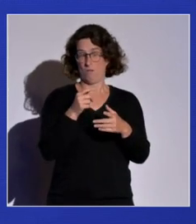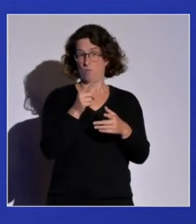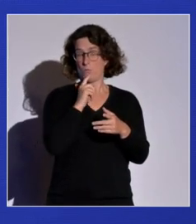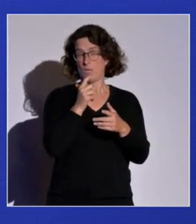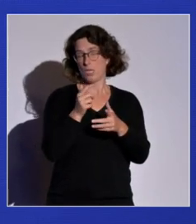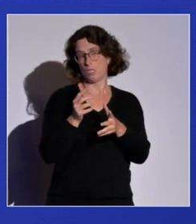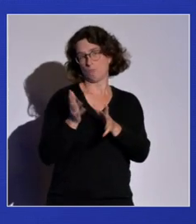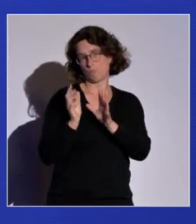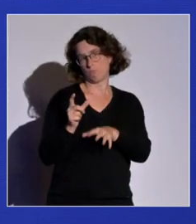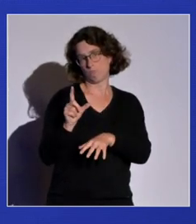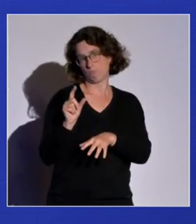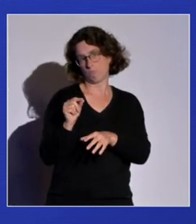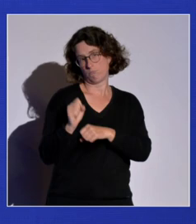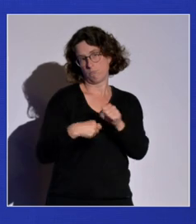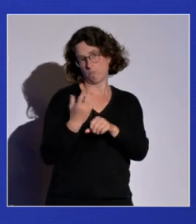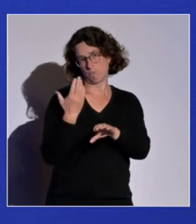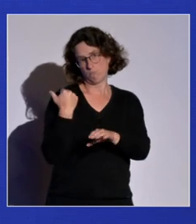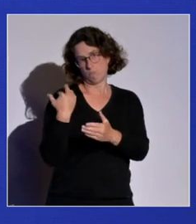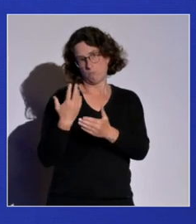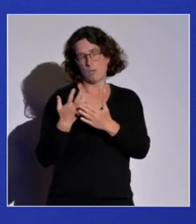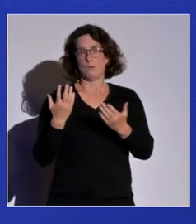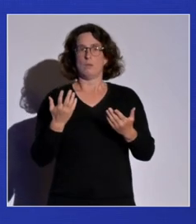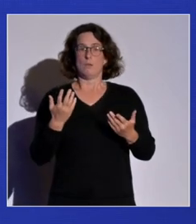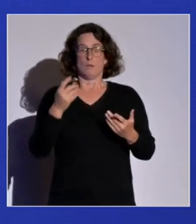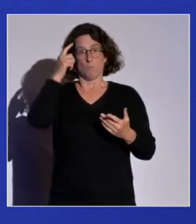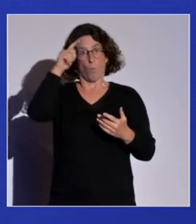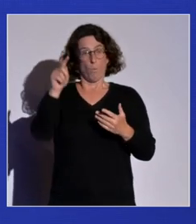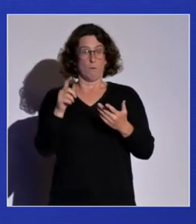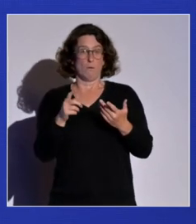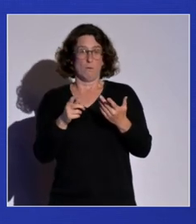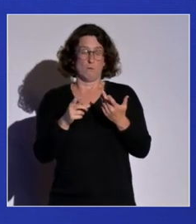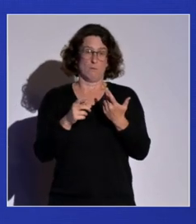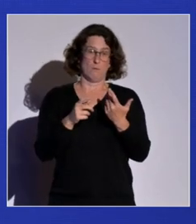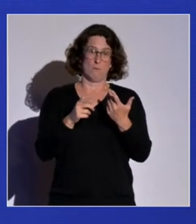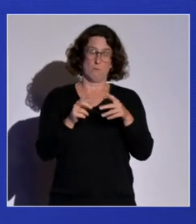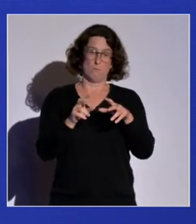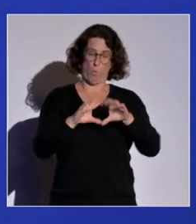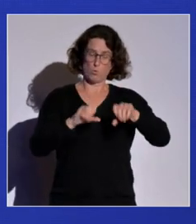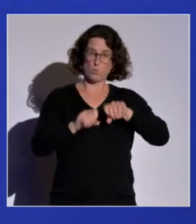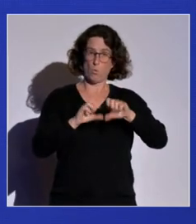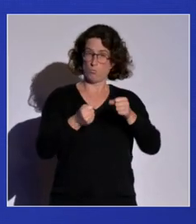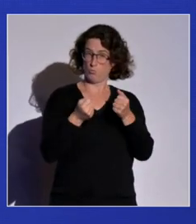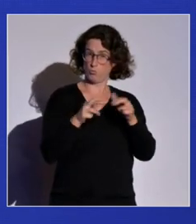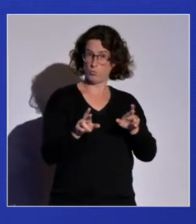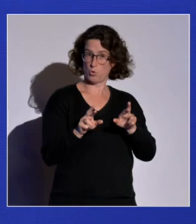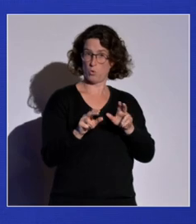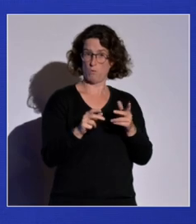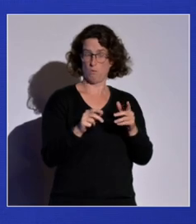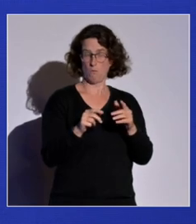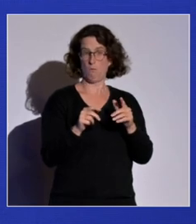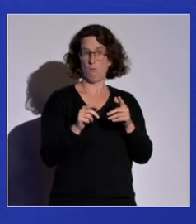Pour garantir la production de votre pays et accepter le risque des fluctuations, les années bonnes et les années